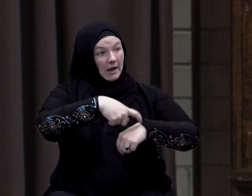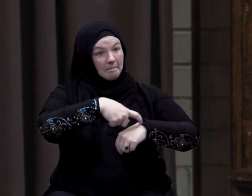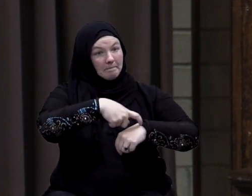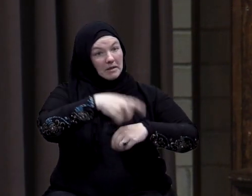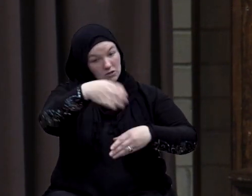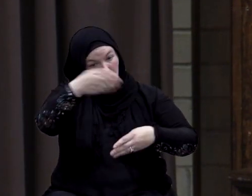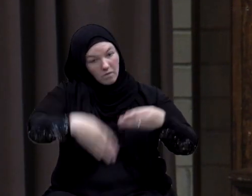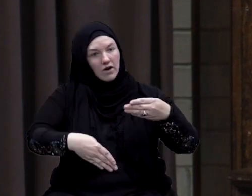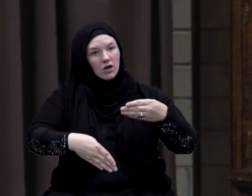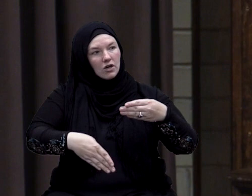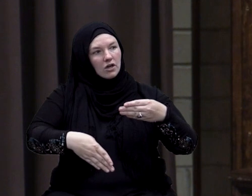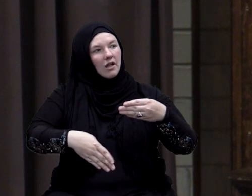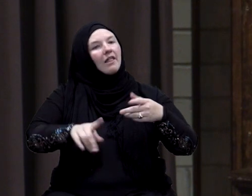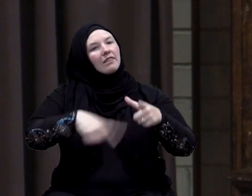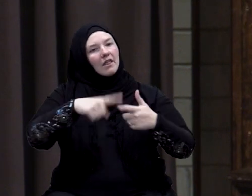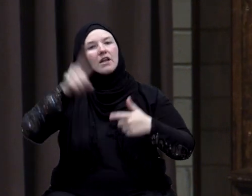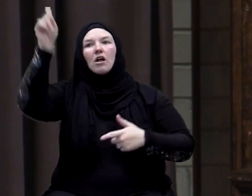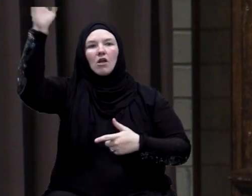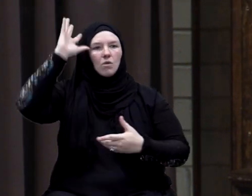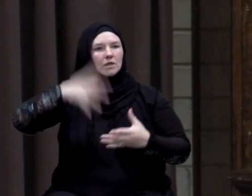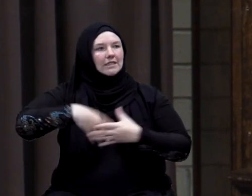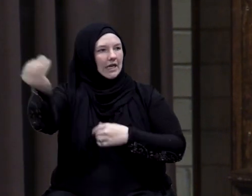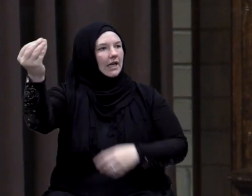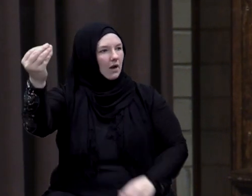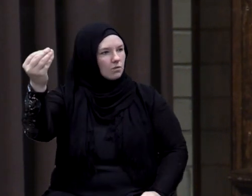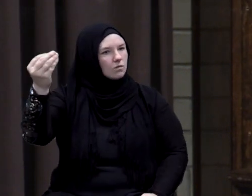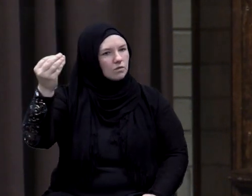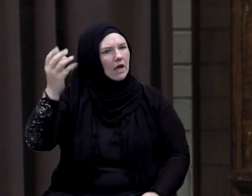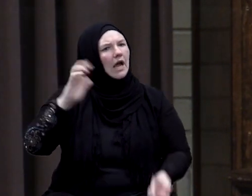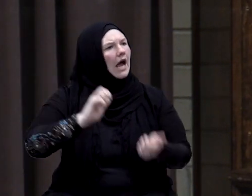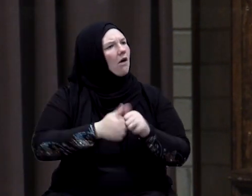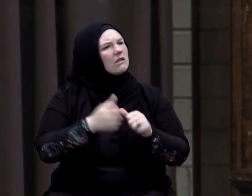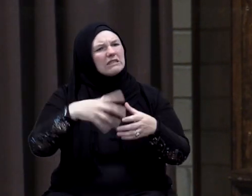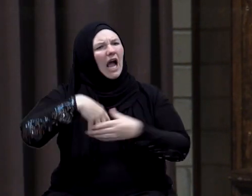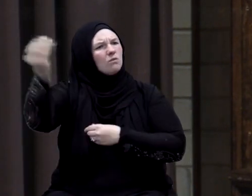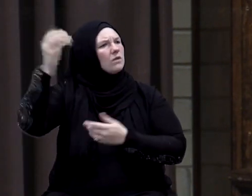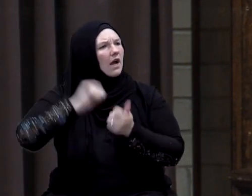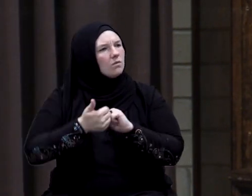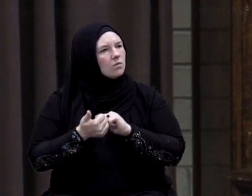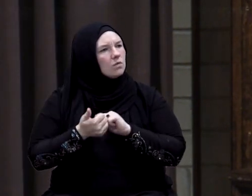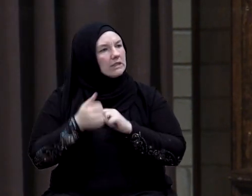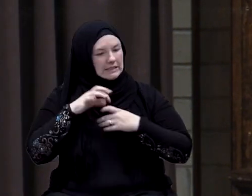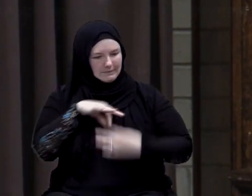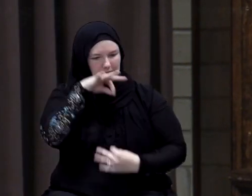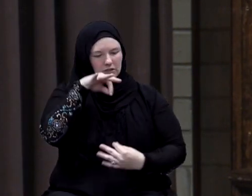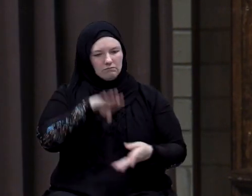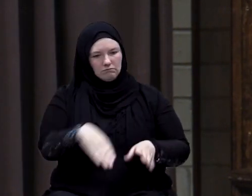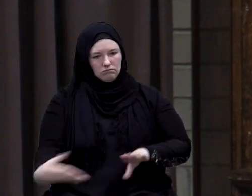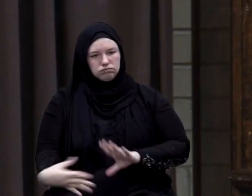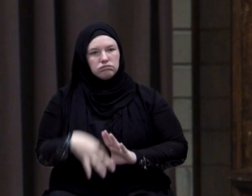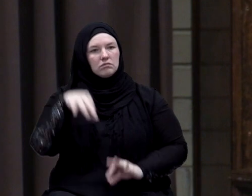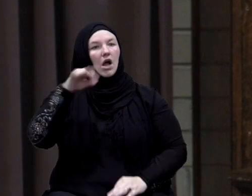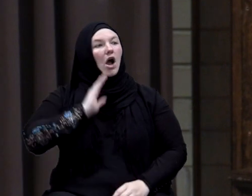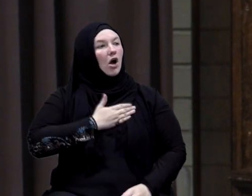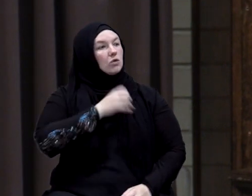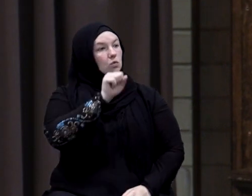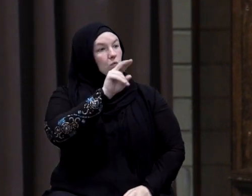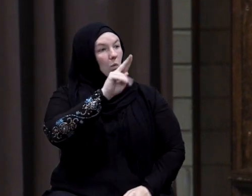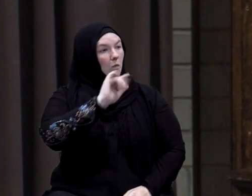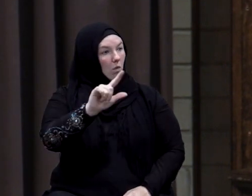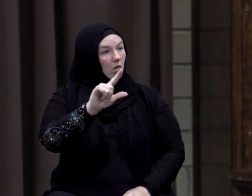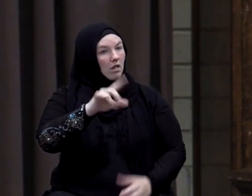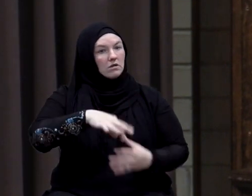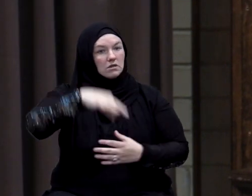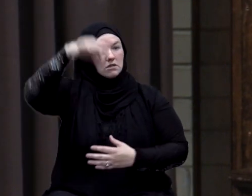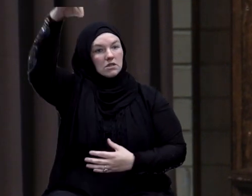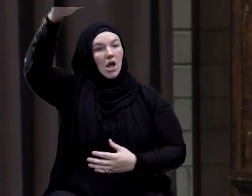out. How does he take it? By taking out our spirit. When the spirit is out, الروح, the nafs